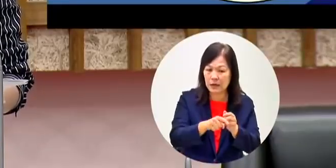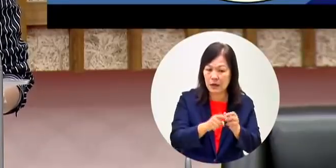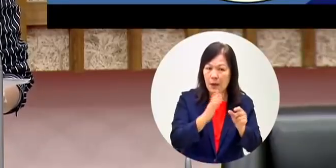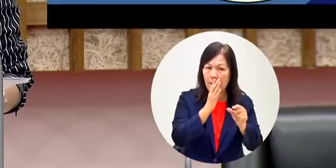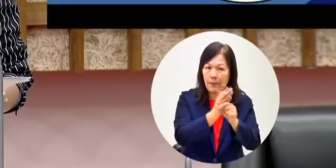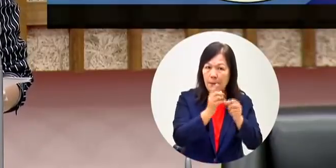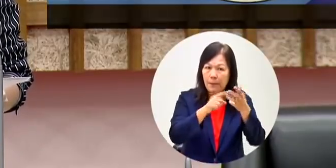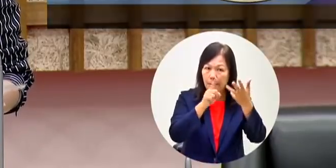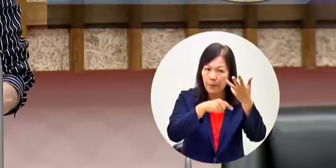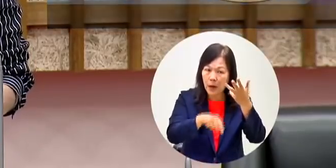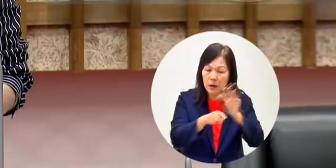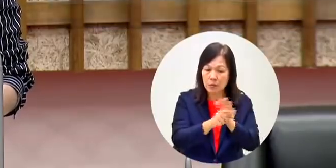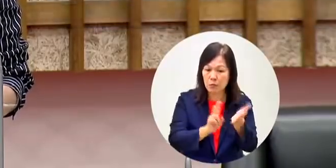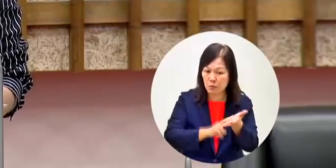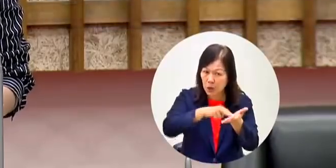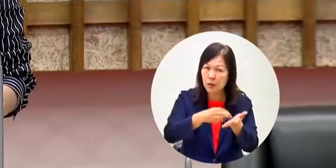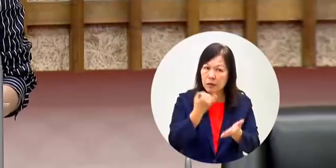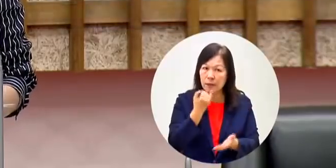来，